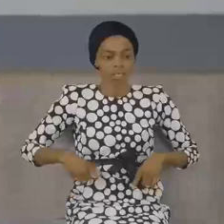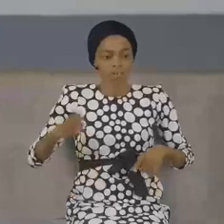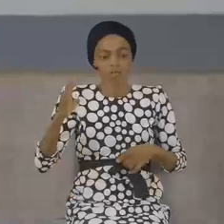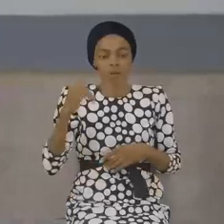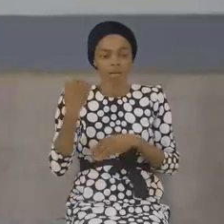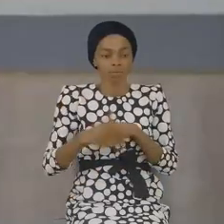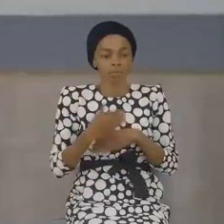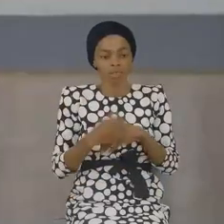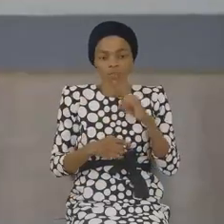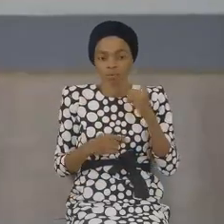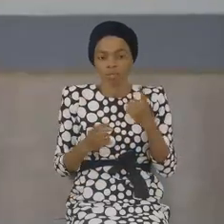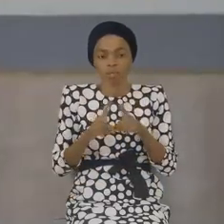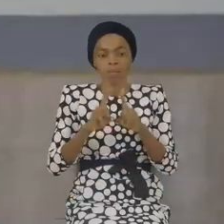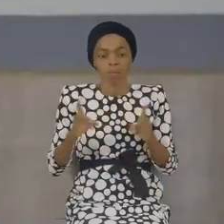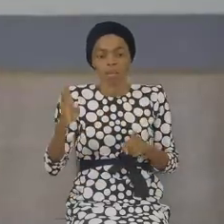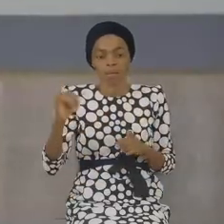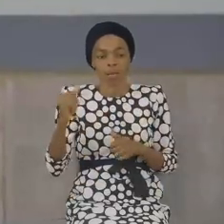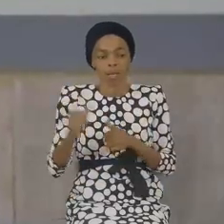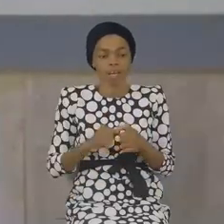l'Éternel.